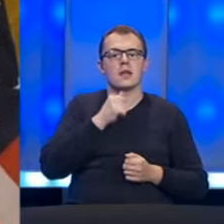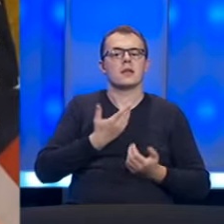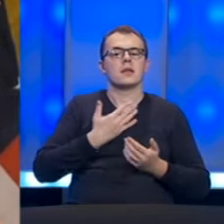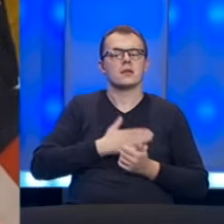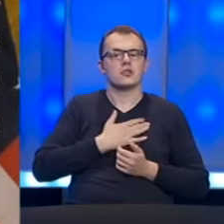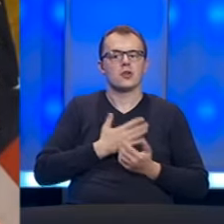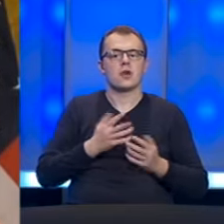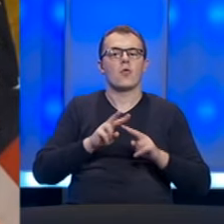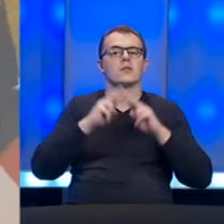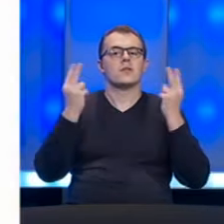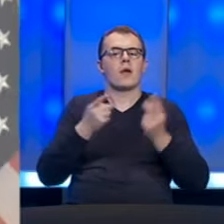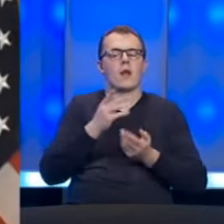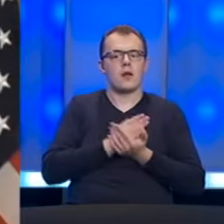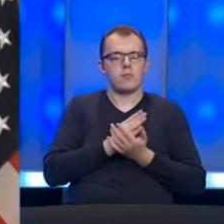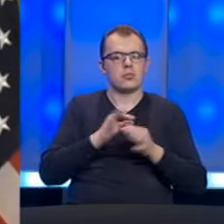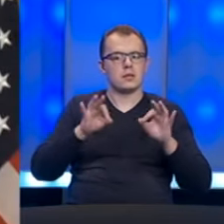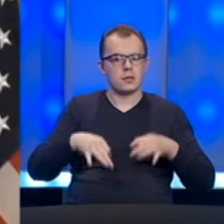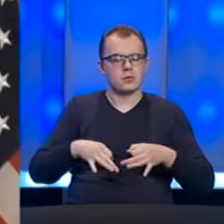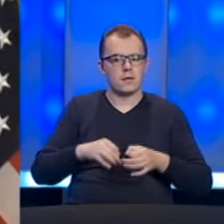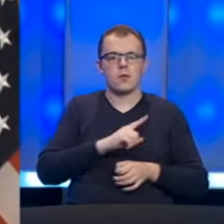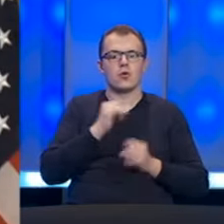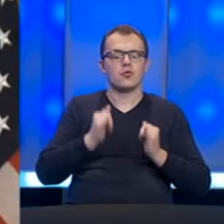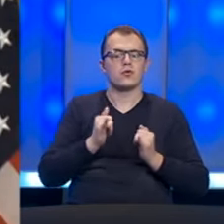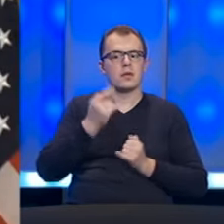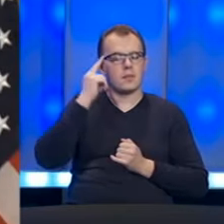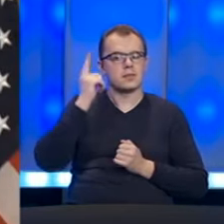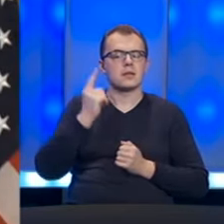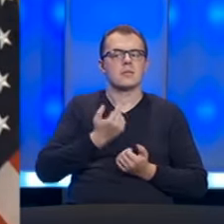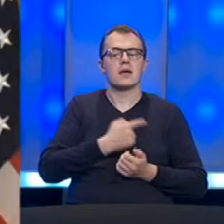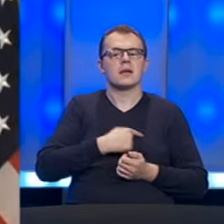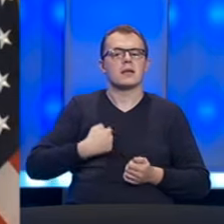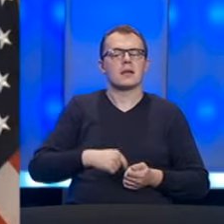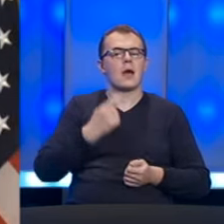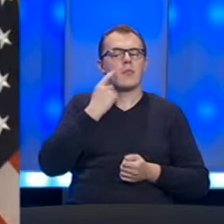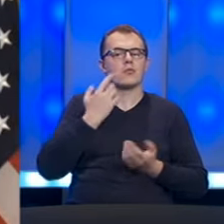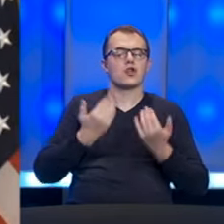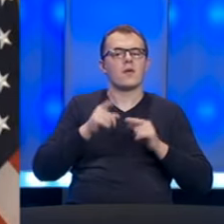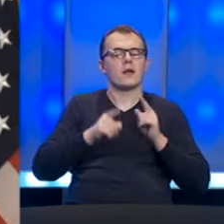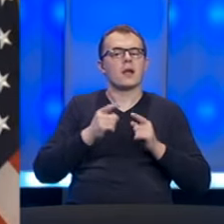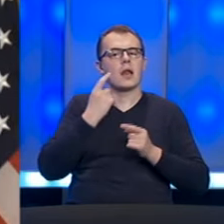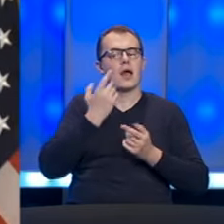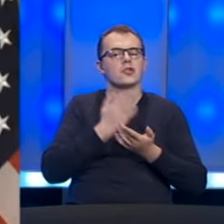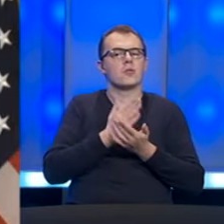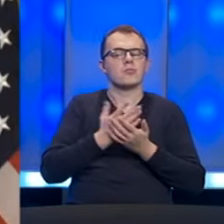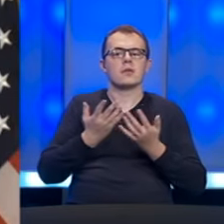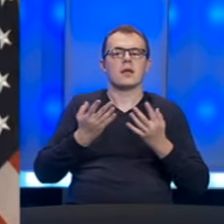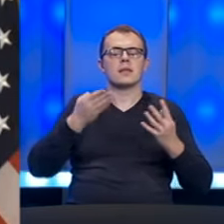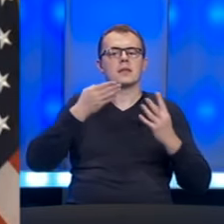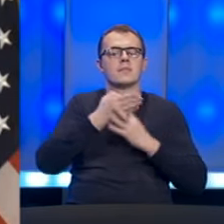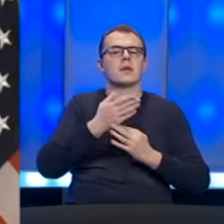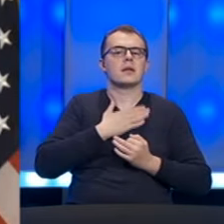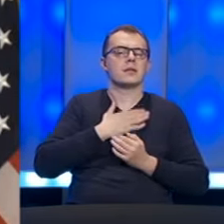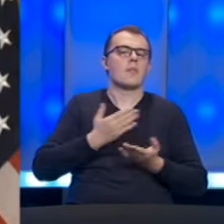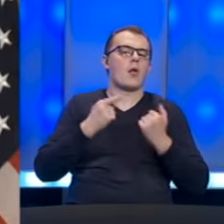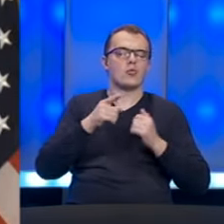i cijeli svijet da virus bude zaustavljen. Do sada je, mislim, Kina pokušavala da bude na neki način transparentna sa nama, ali to ćemo